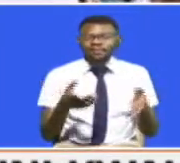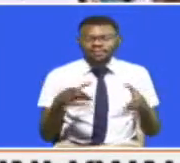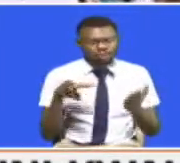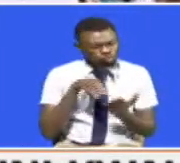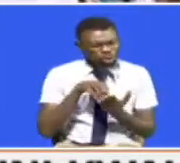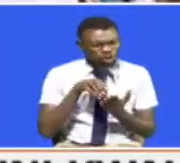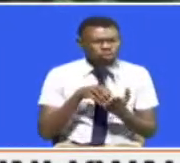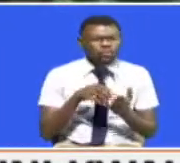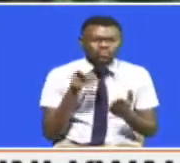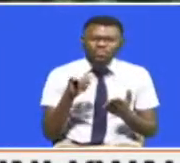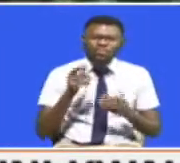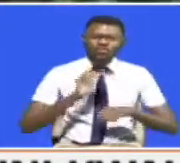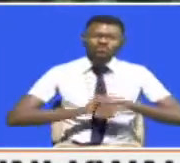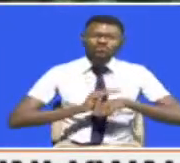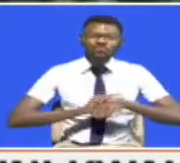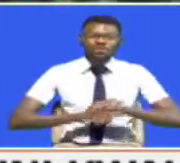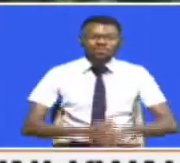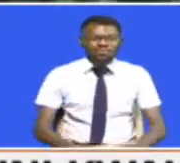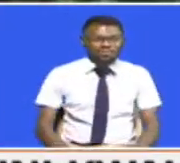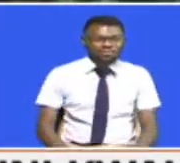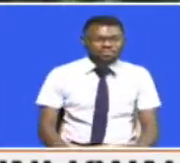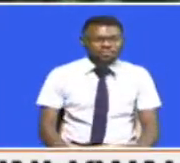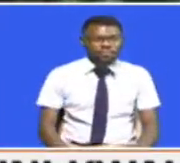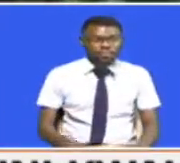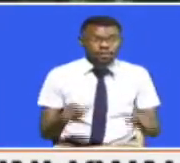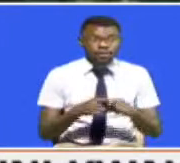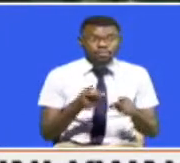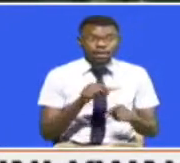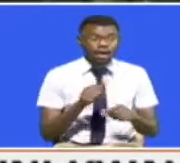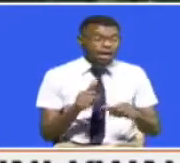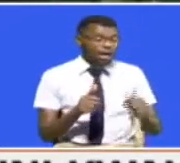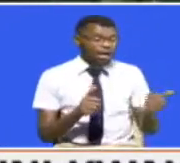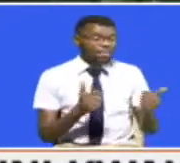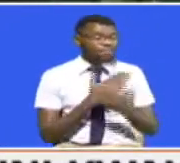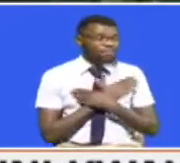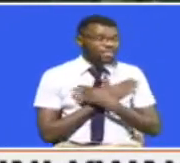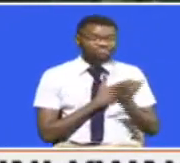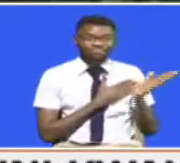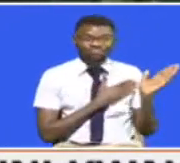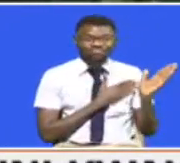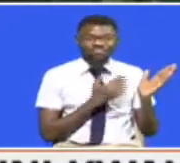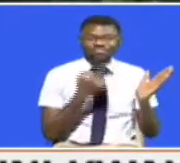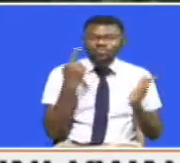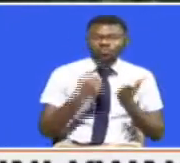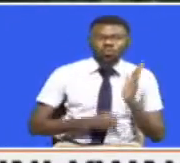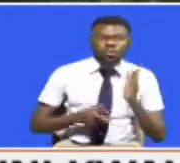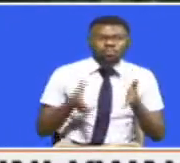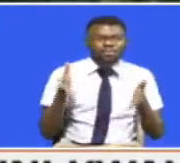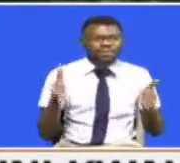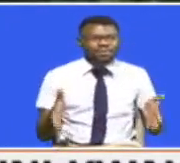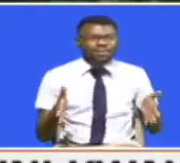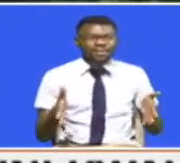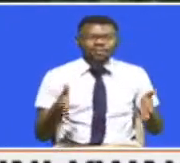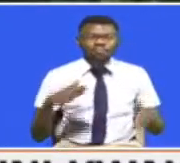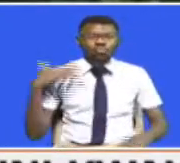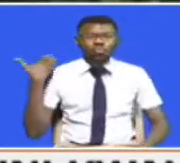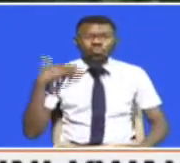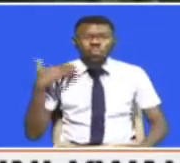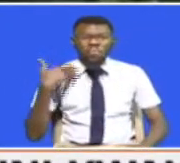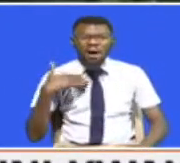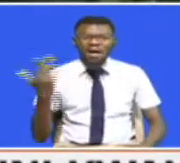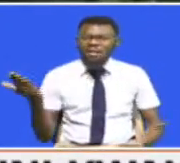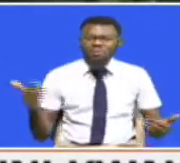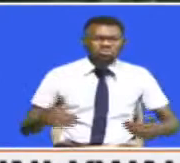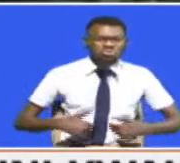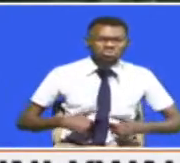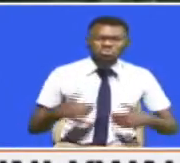ambalo linatufurahisha sana. Vile vile kuna mwenzangu ambaye nitangulia akasema kwamba kumepunguza ule wizi kwa vijana. Na ni